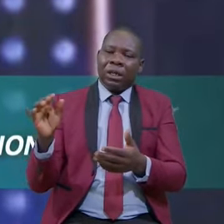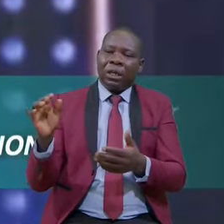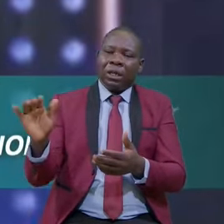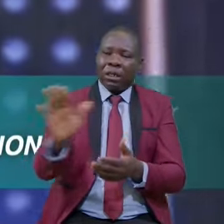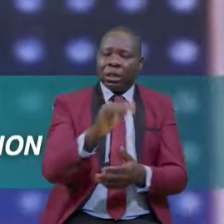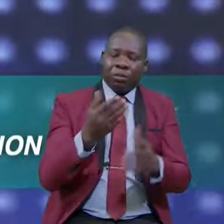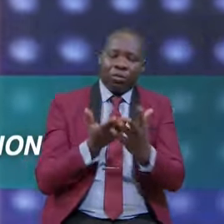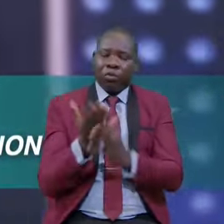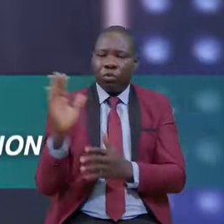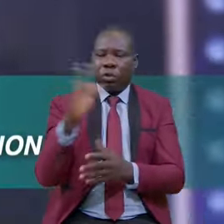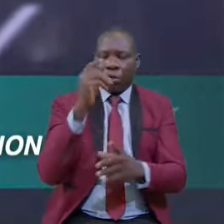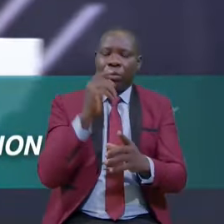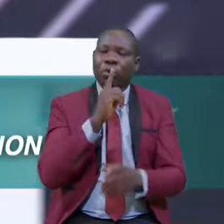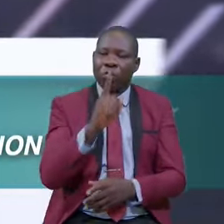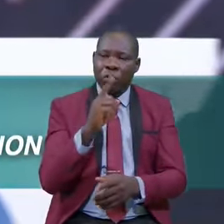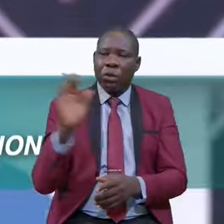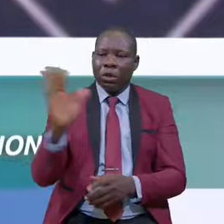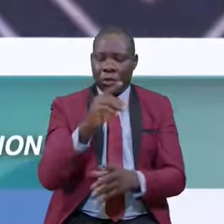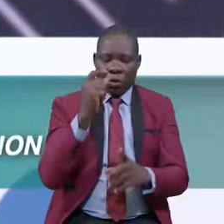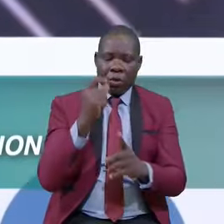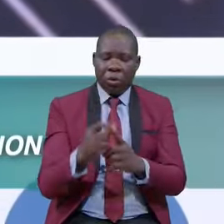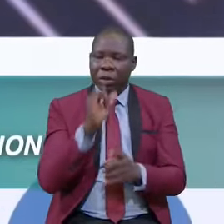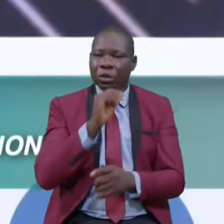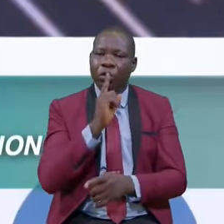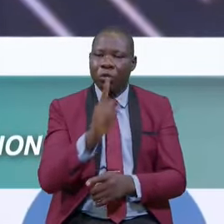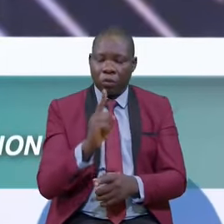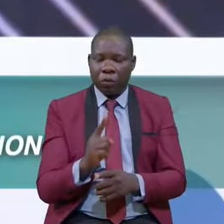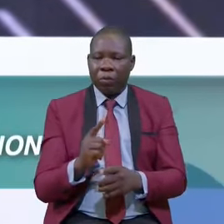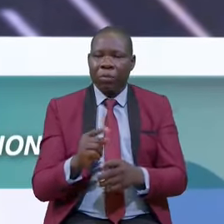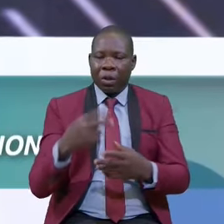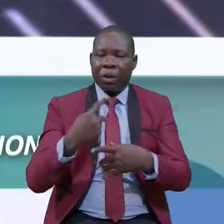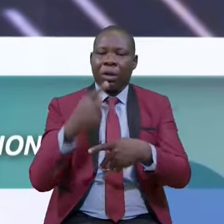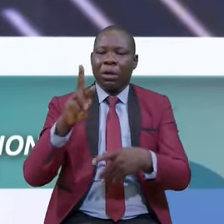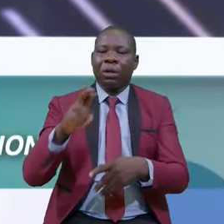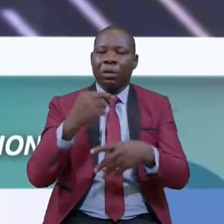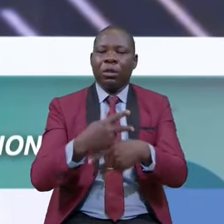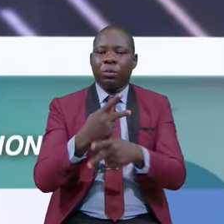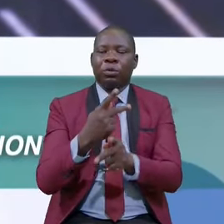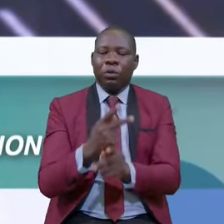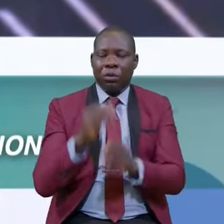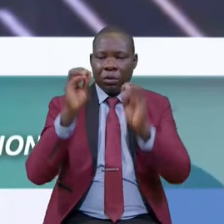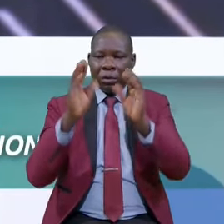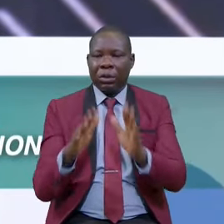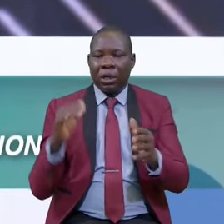parole est la vérité. Reproduit des enseignants qui seront pour Christ.